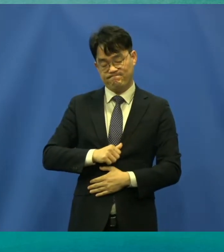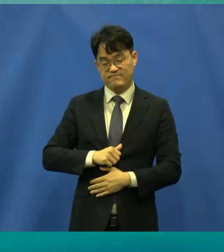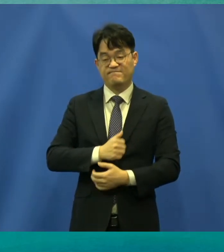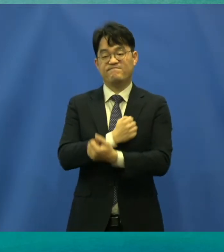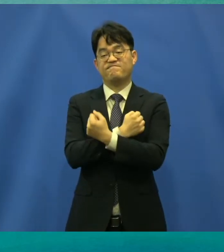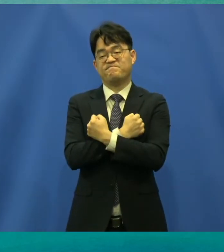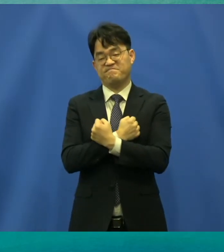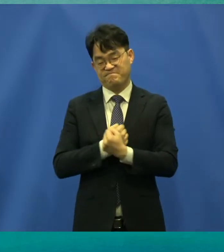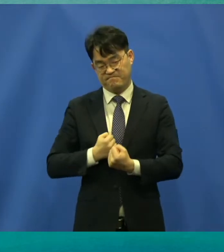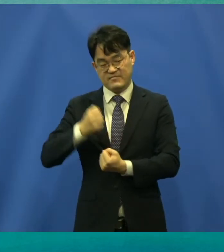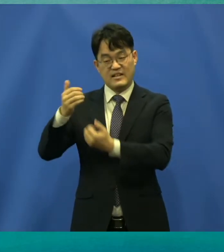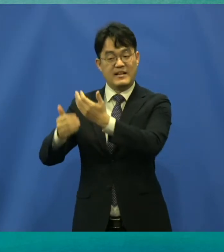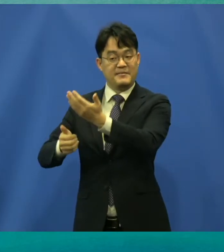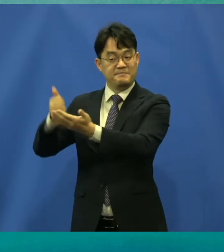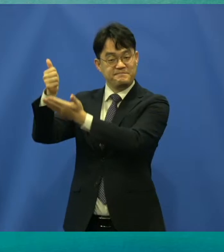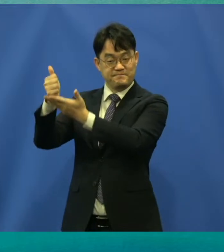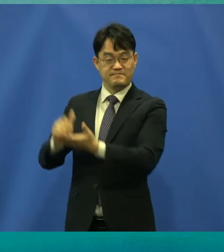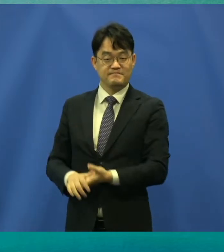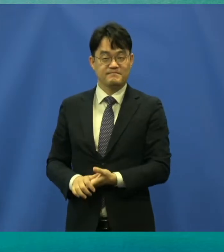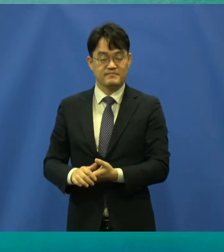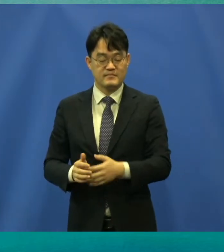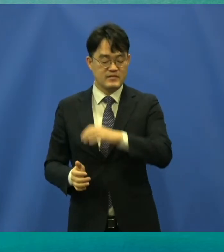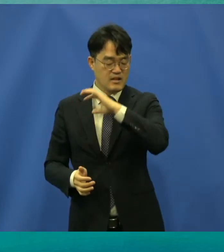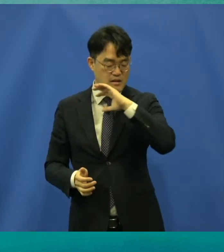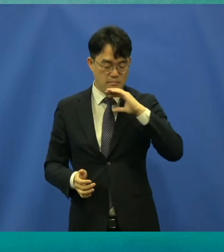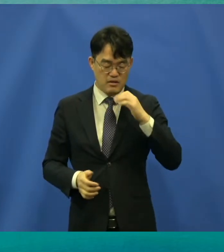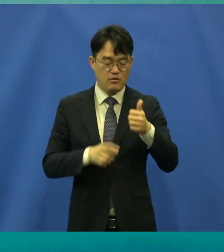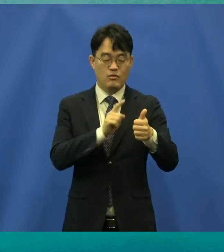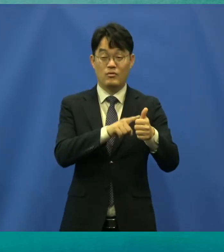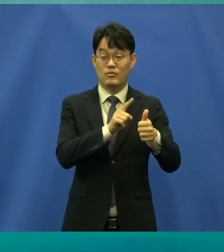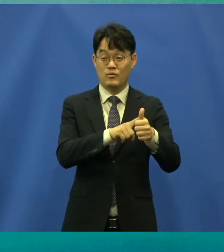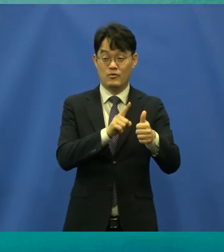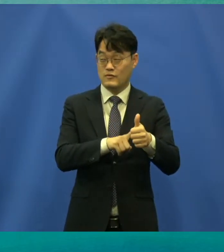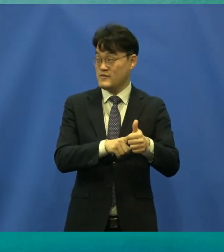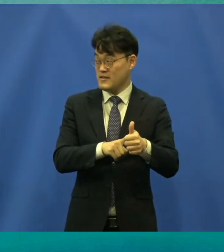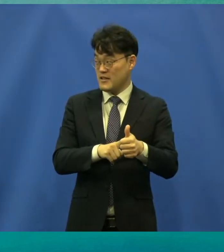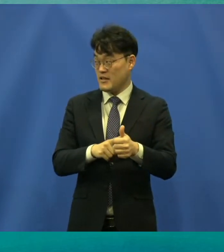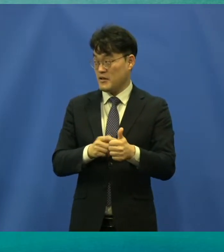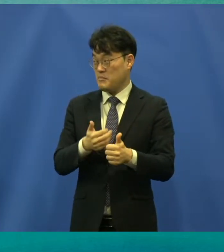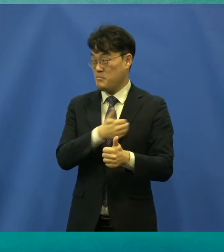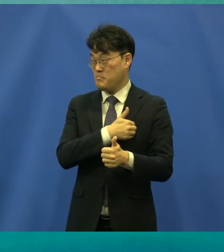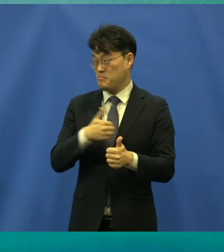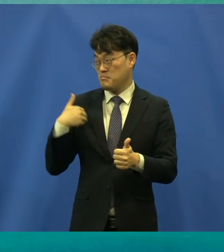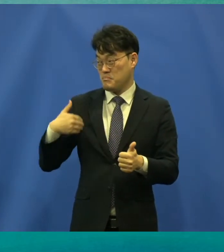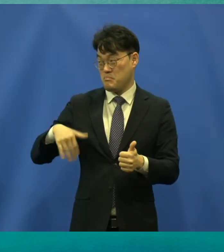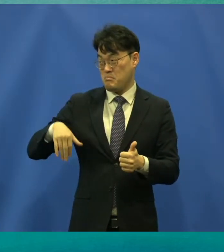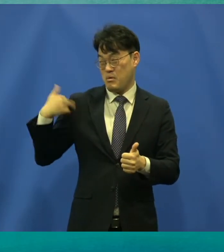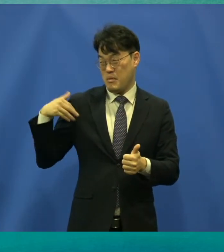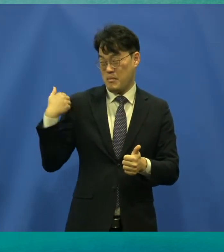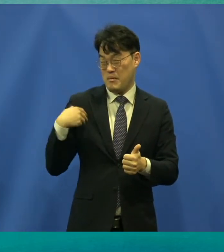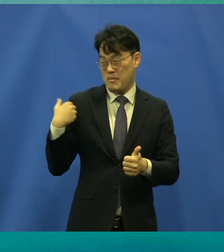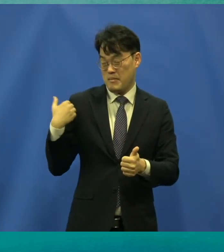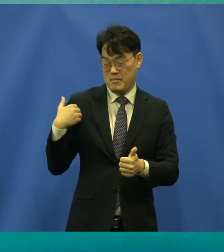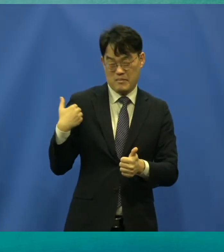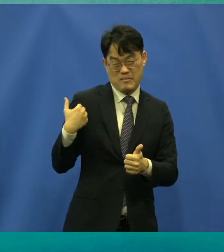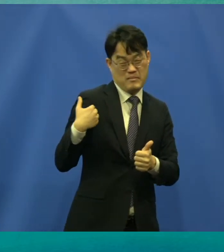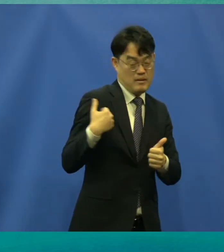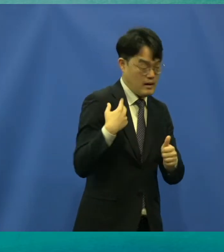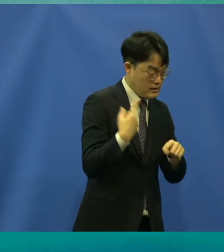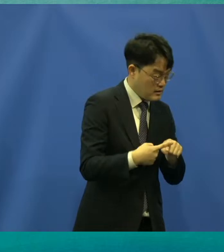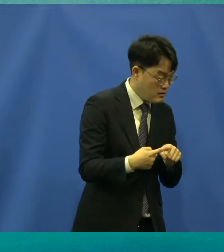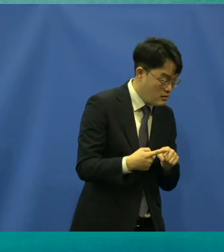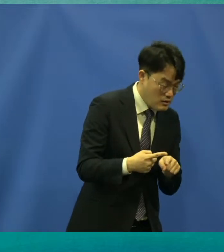베드로에게 찾아오신 주님도 3번 물으십니다. 너가 나를 사랑하느냐? 베드로가 3번 주님을 부인한 것을 연상하게 합니다.